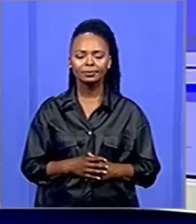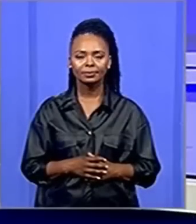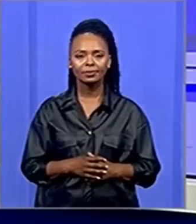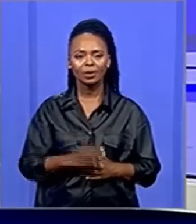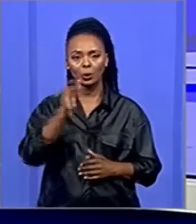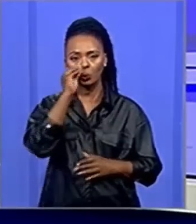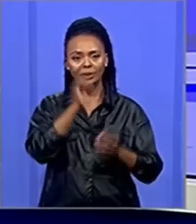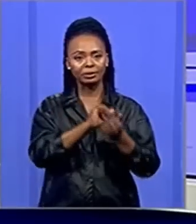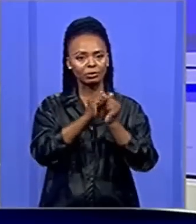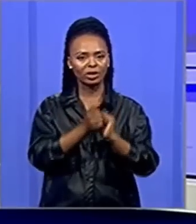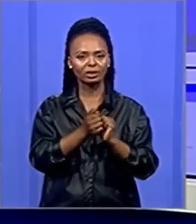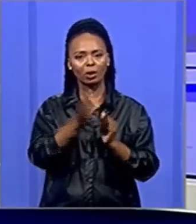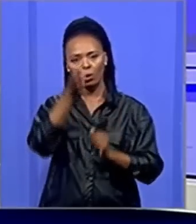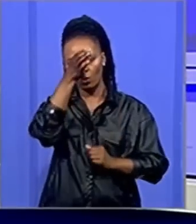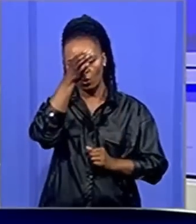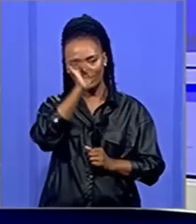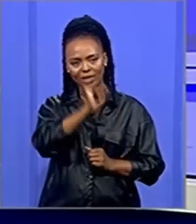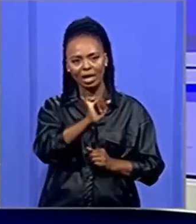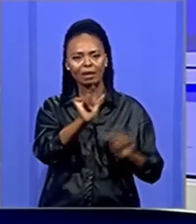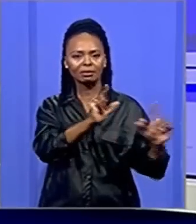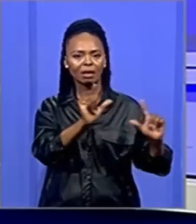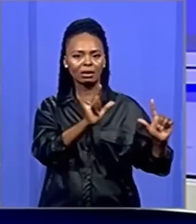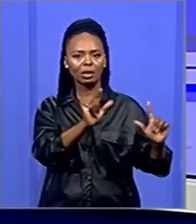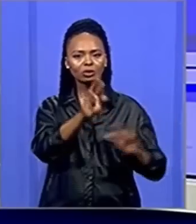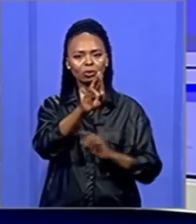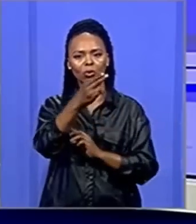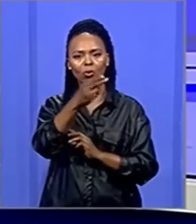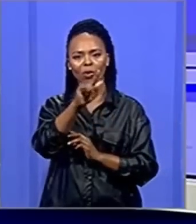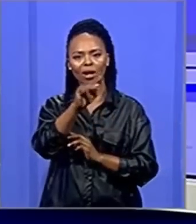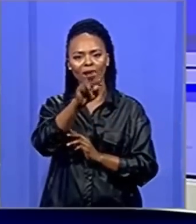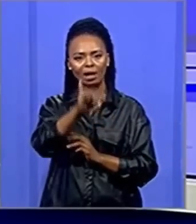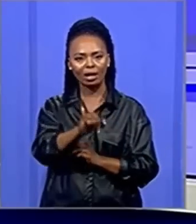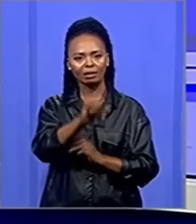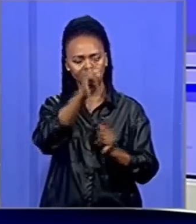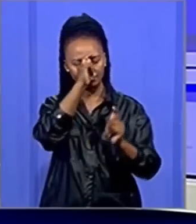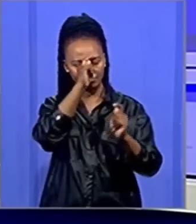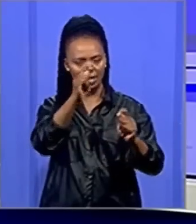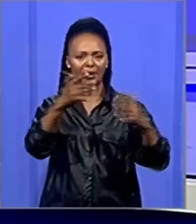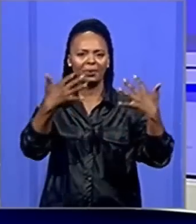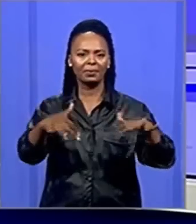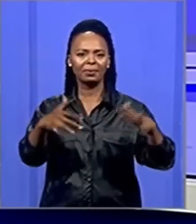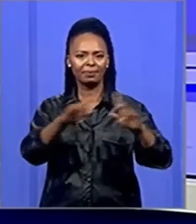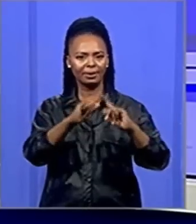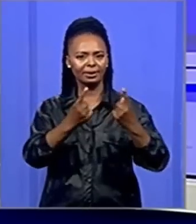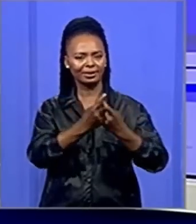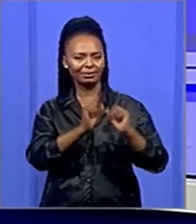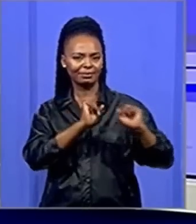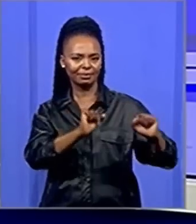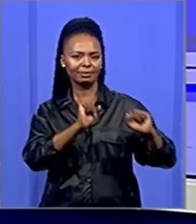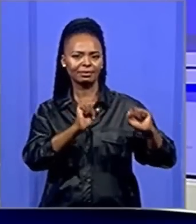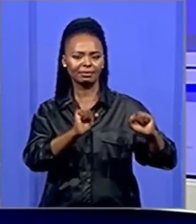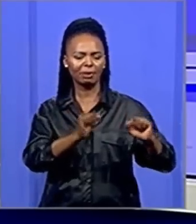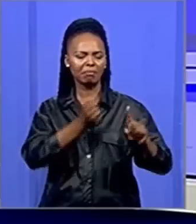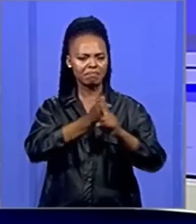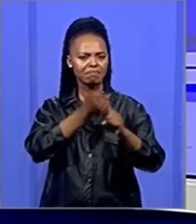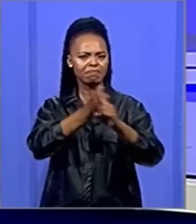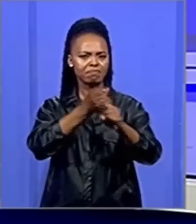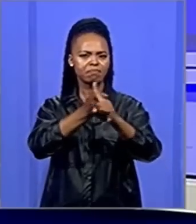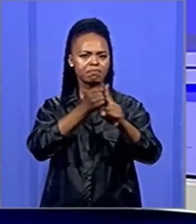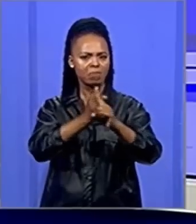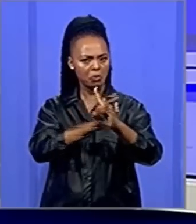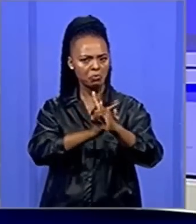Dipapading re fumana hore mokwetlisi wa sehlopha sa Mamelodi Sundowns Rulwane Mokoena o tlotlile dipapadi tsa ha tsa sehlopha sa hae ka olwana ya khumamela papading ya